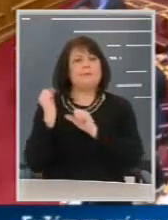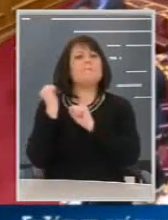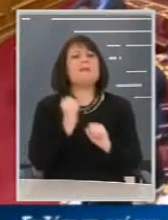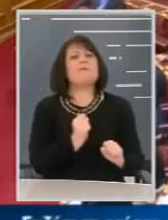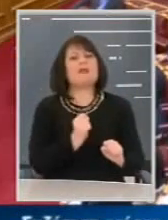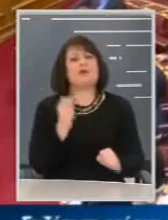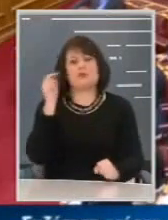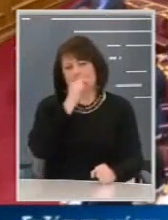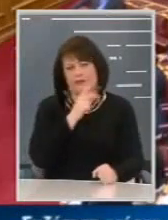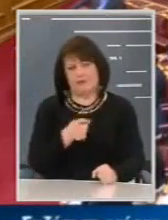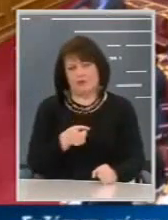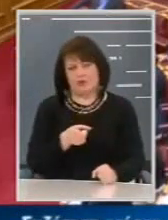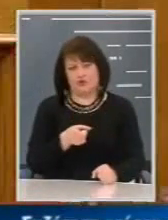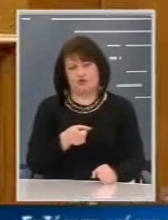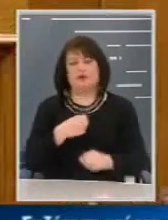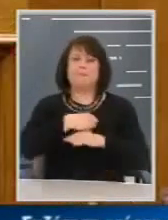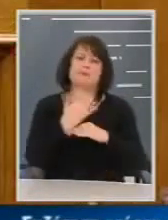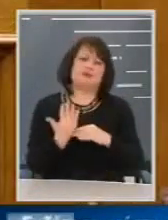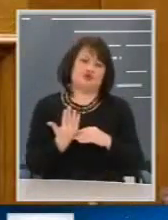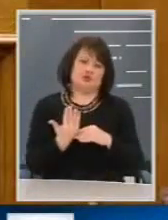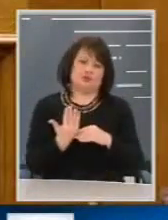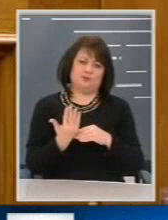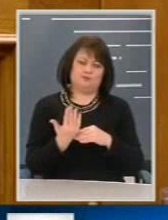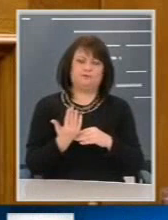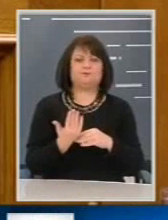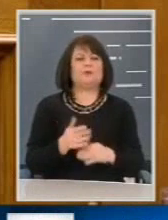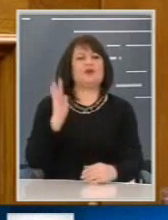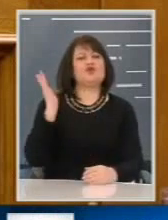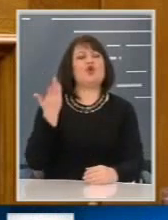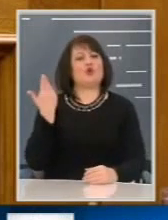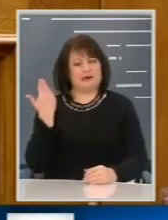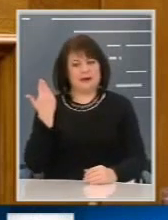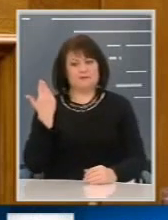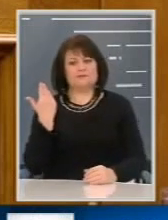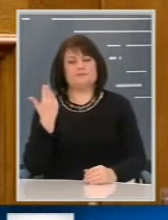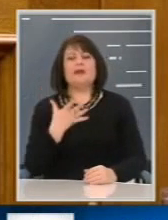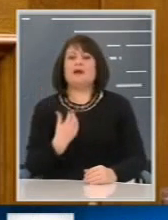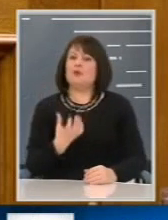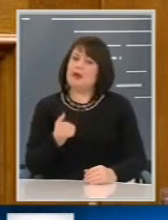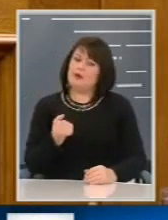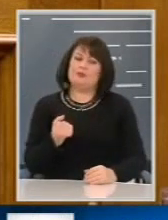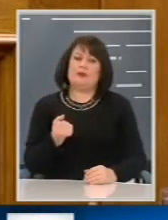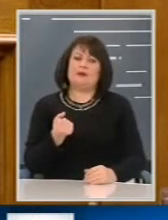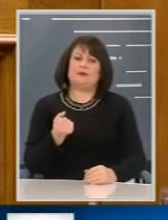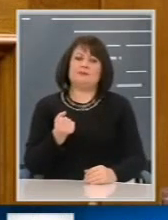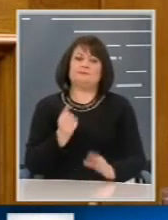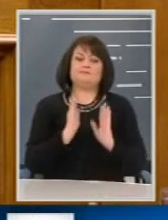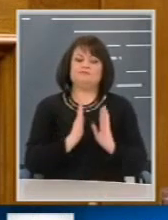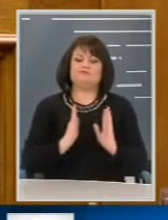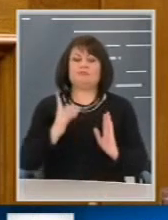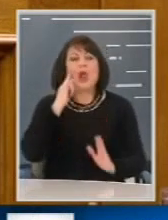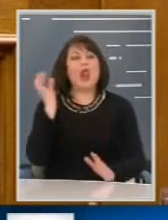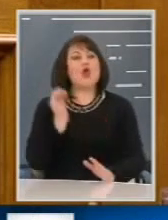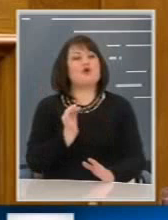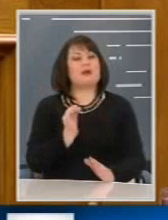Παπανδρέου την Πρωθυπουργία και την ηγεσία του ΠΑΣΟΚ. Εκείνη την εποχή υπήρχε ακόμα περιθώριο για